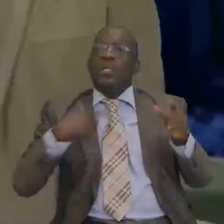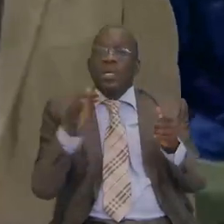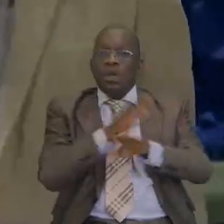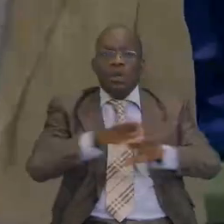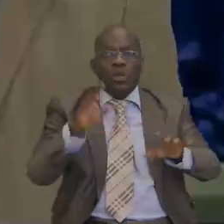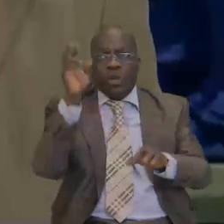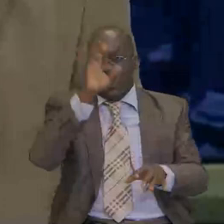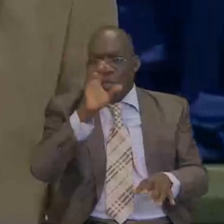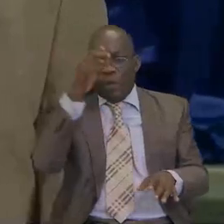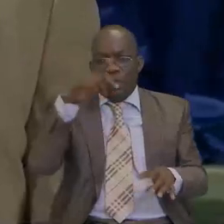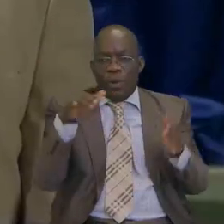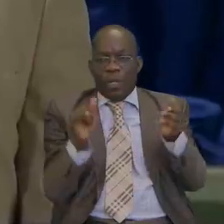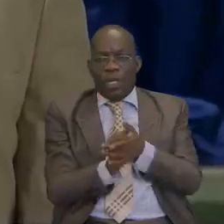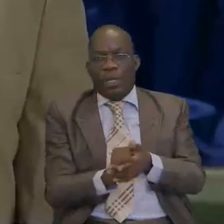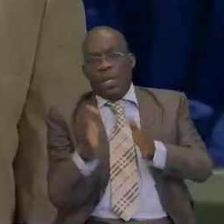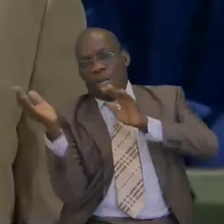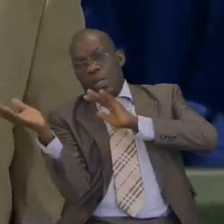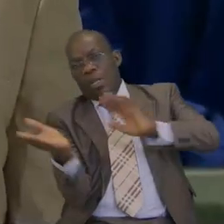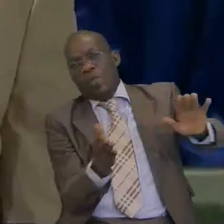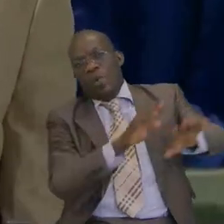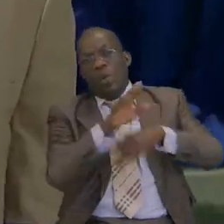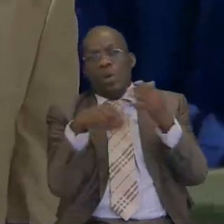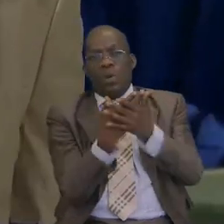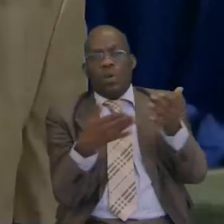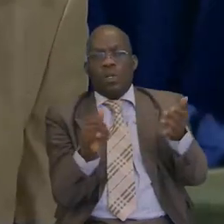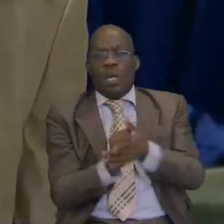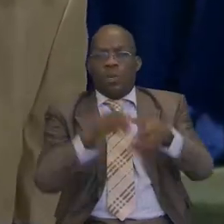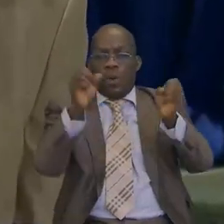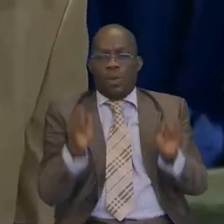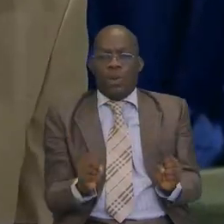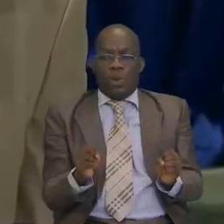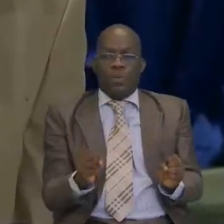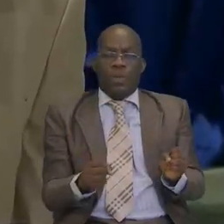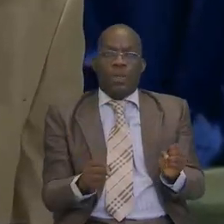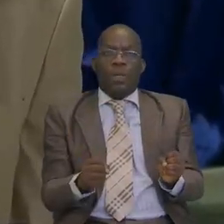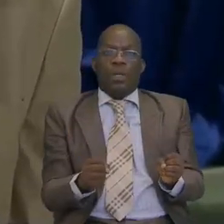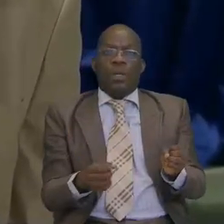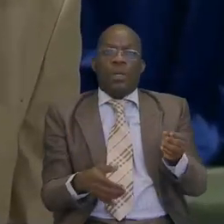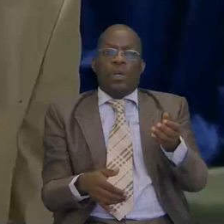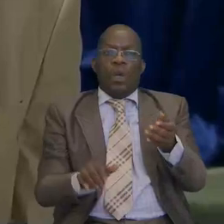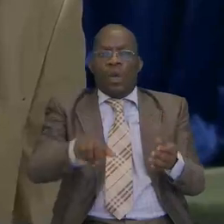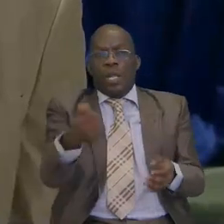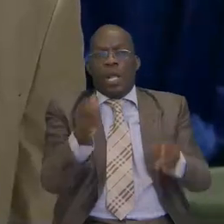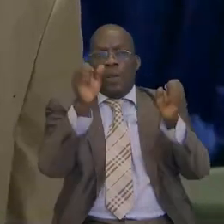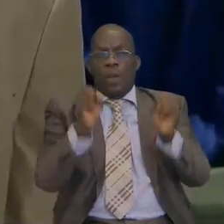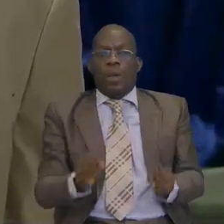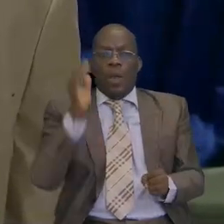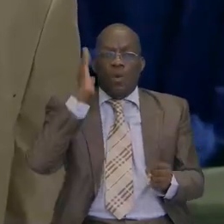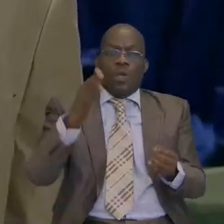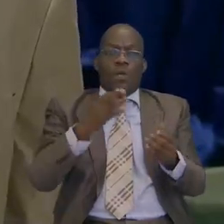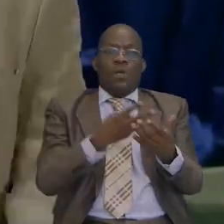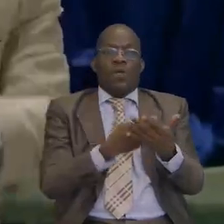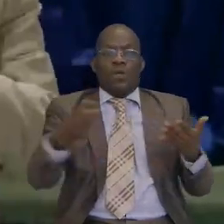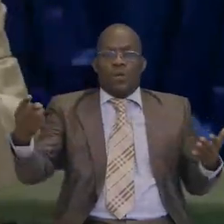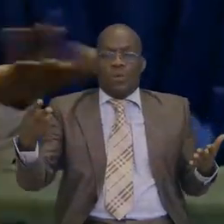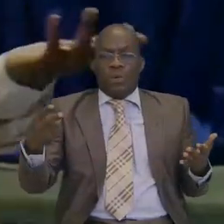Laisse toutes les autres puissances. Ces autres puissances vont échouer